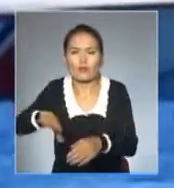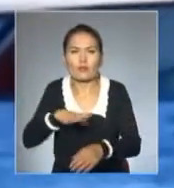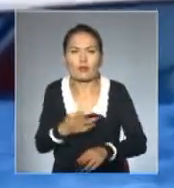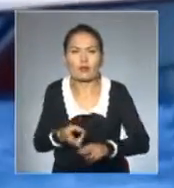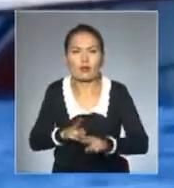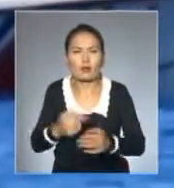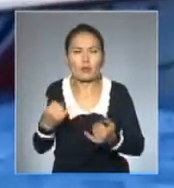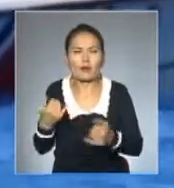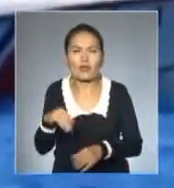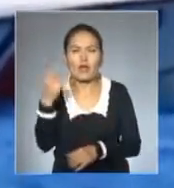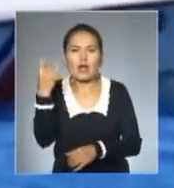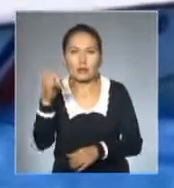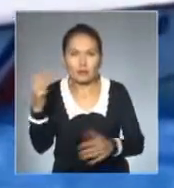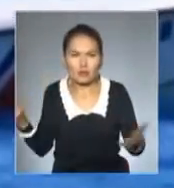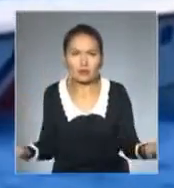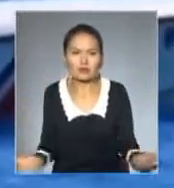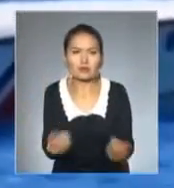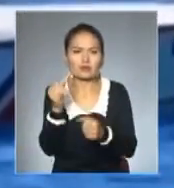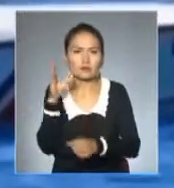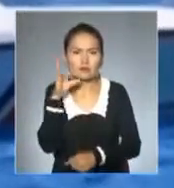алмай жағалау күзетін шақыртқан.